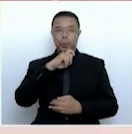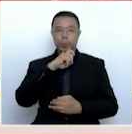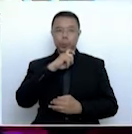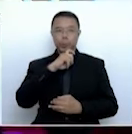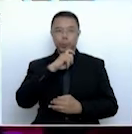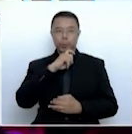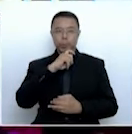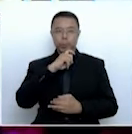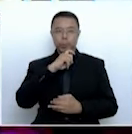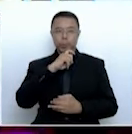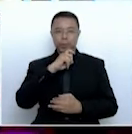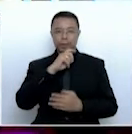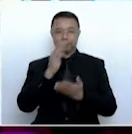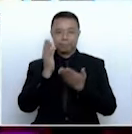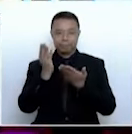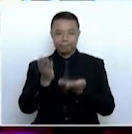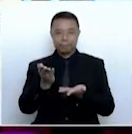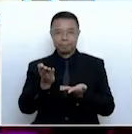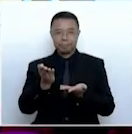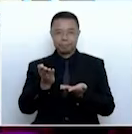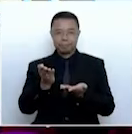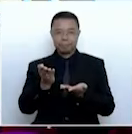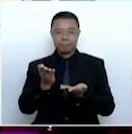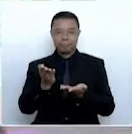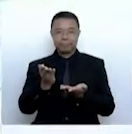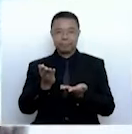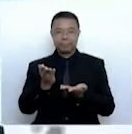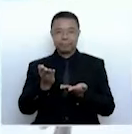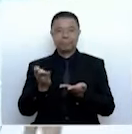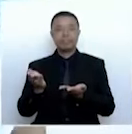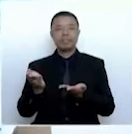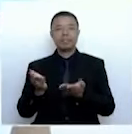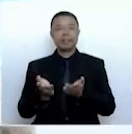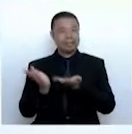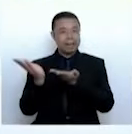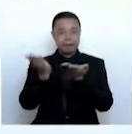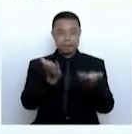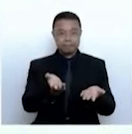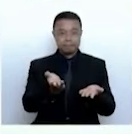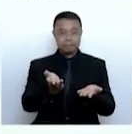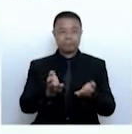Dr. Insinyur R. Kunwardana Abioto MT. Kami persilakan maju ke depan.